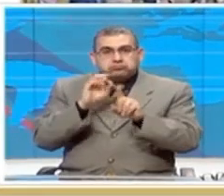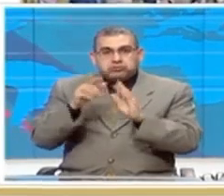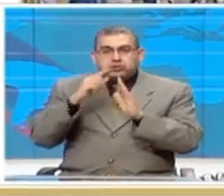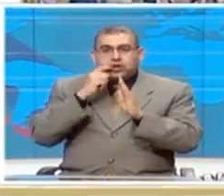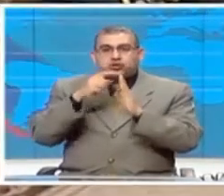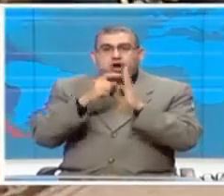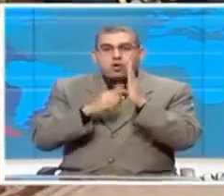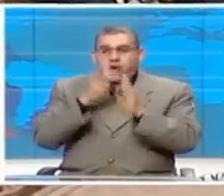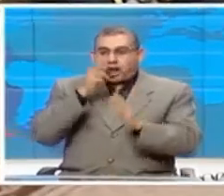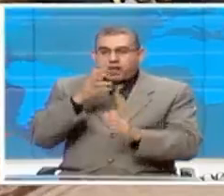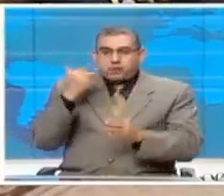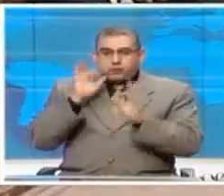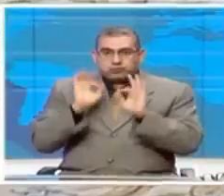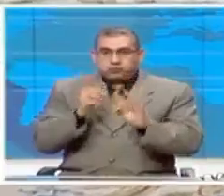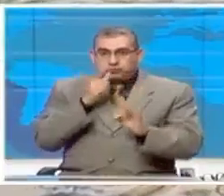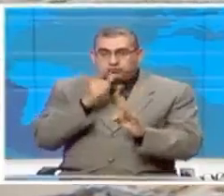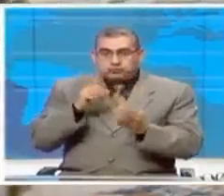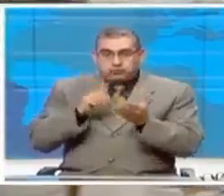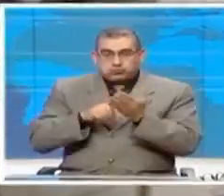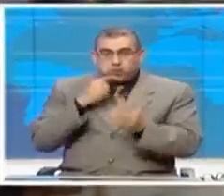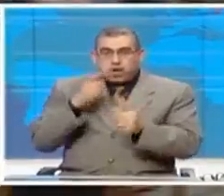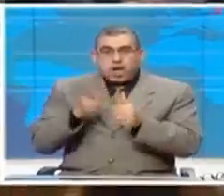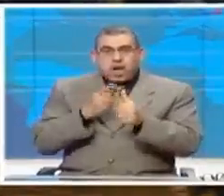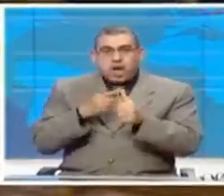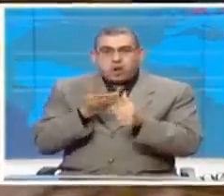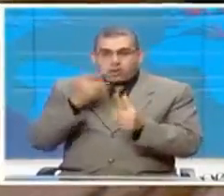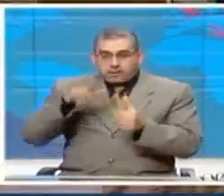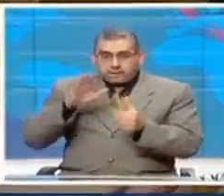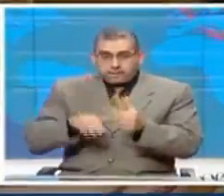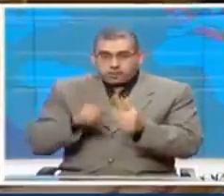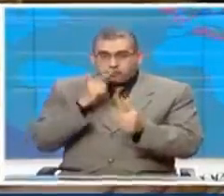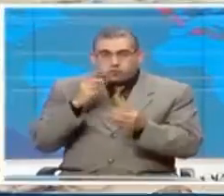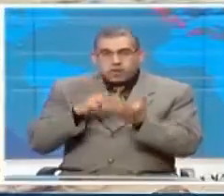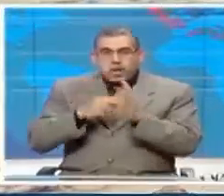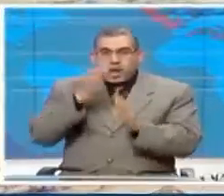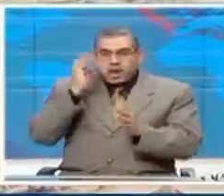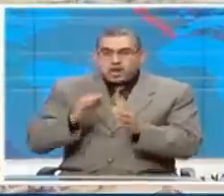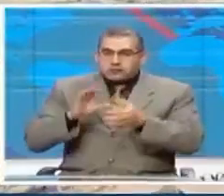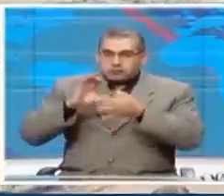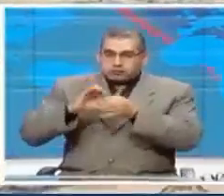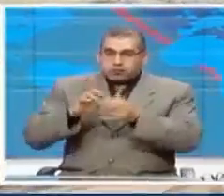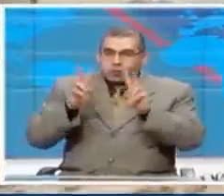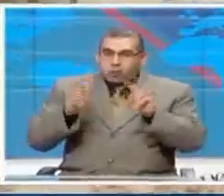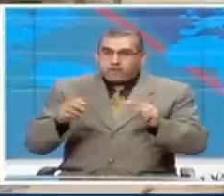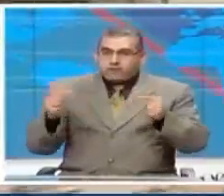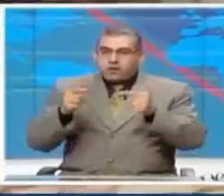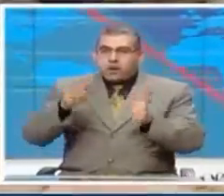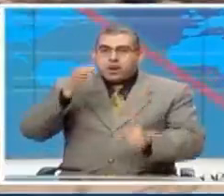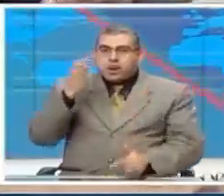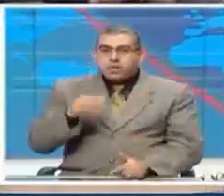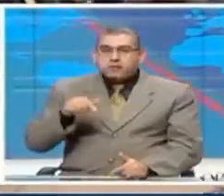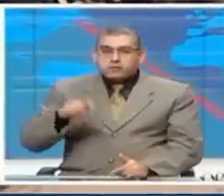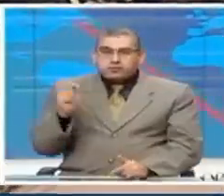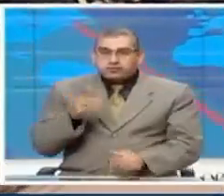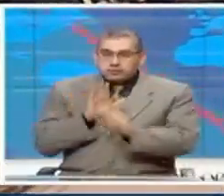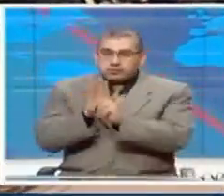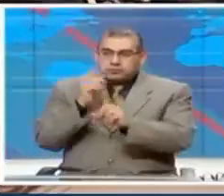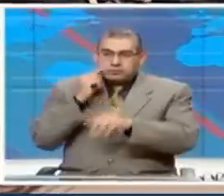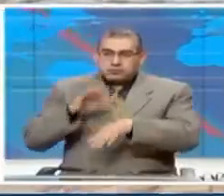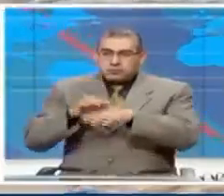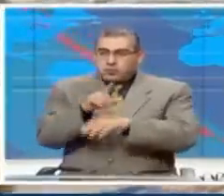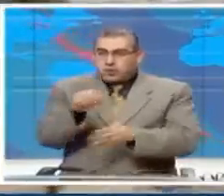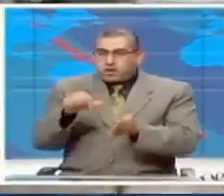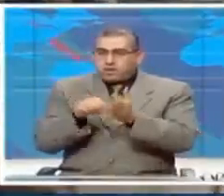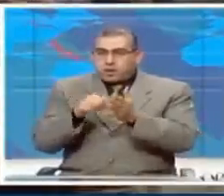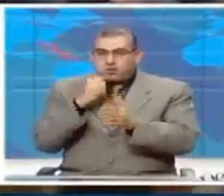المعتمده ومؤكدا ان الاولويه الراهنه تتمثل في التوصل الى وقف اطلاق النار وحمايه المدنيين